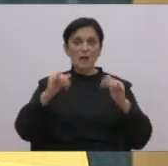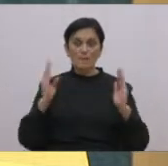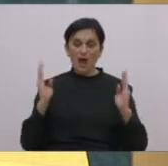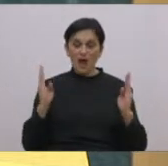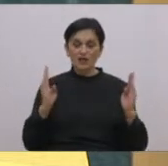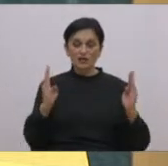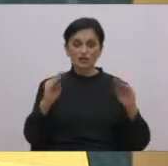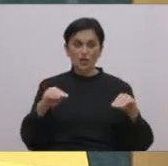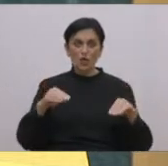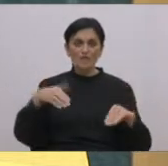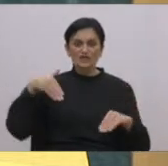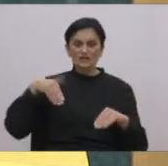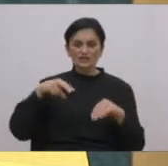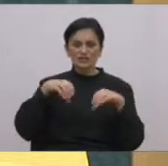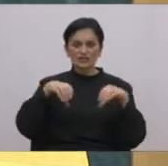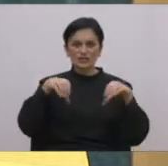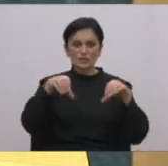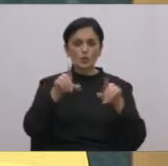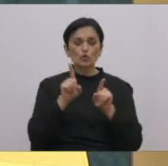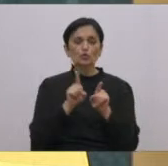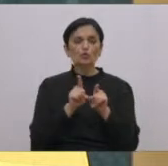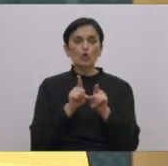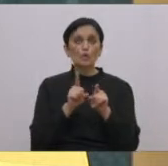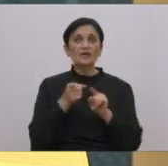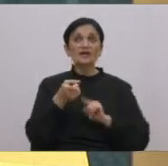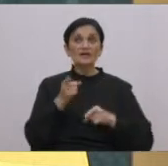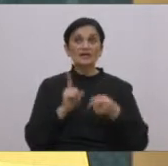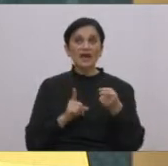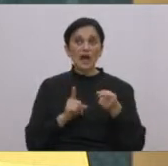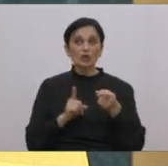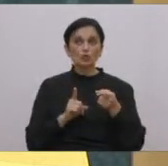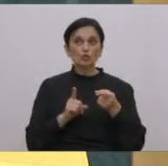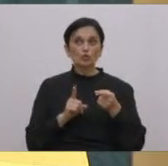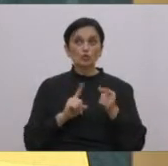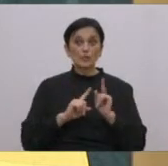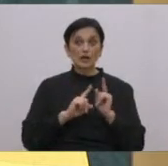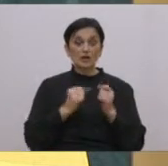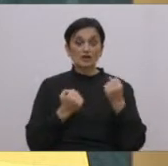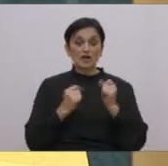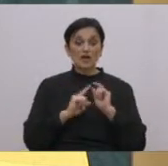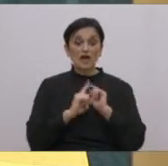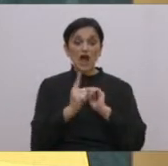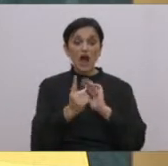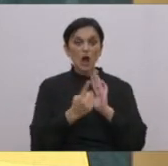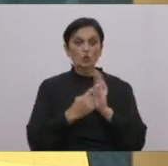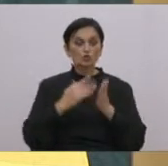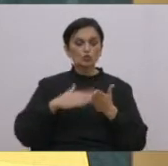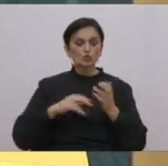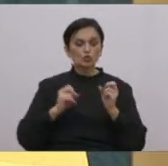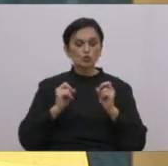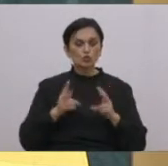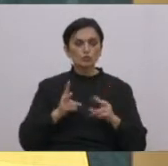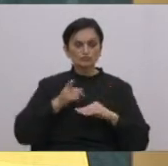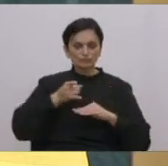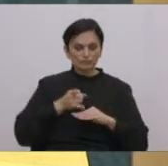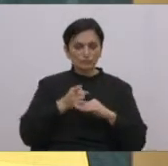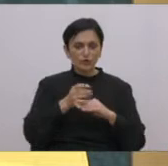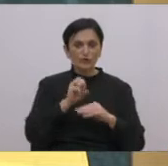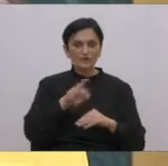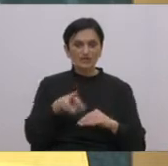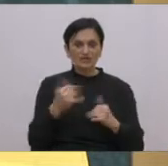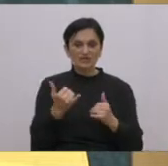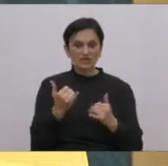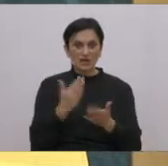მოწყობას, ჯიბეების მოწყობას, იმდაგვარად, რომ რეალურად გადაადგილება იყოს ბევრად უფრო უსაფრთხო, ვიდრე დღეს არის